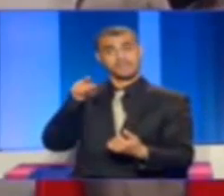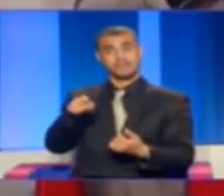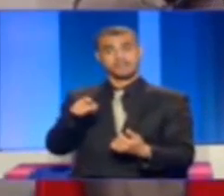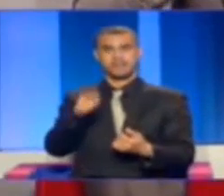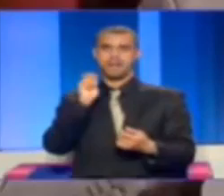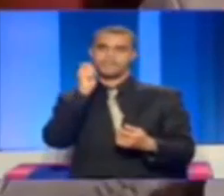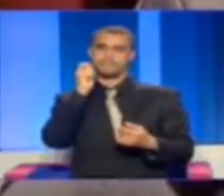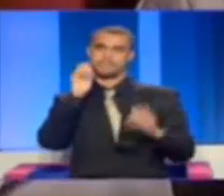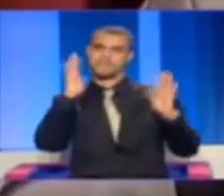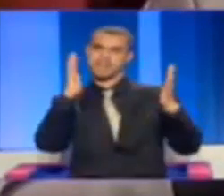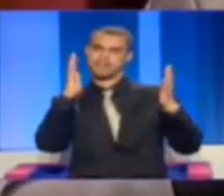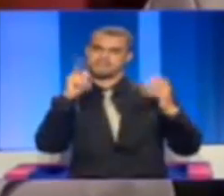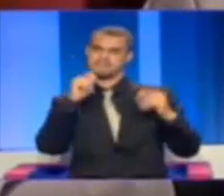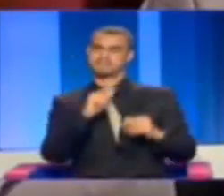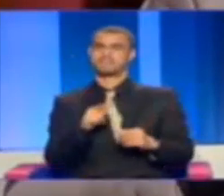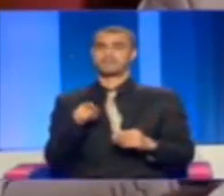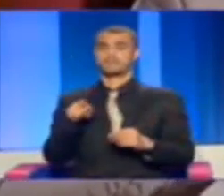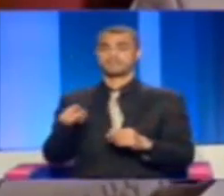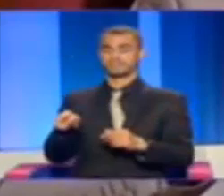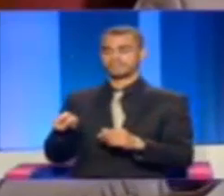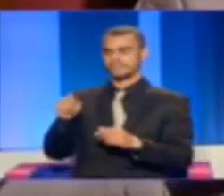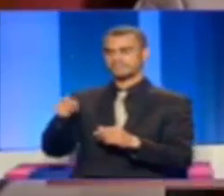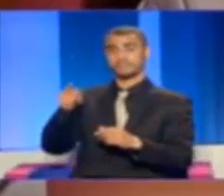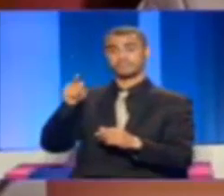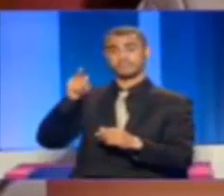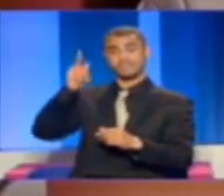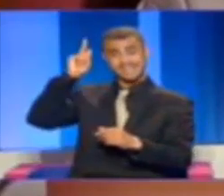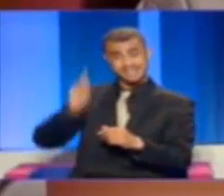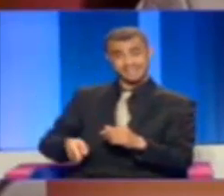العائله في الحصول على المعلومه،